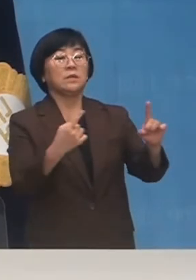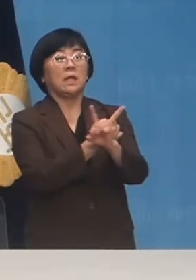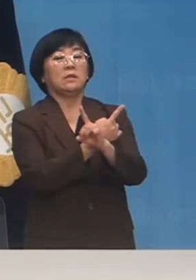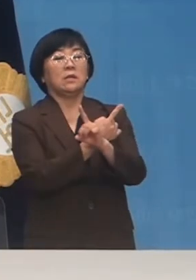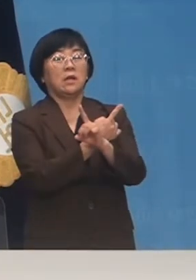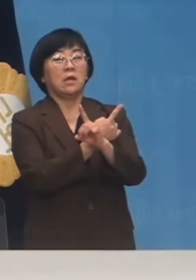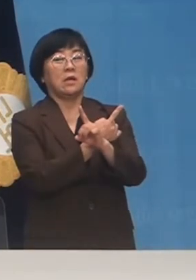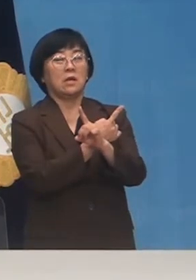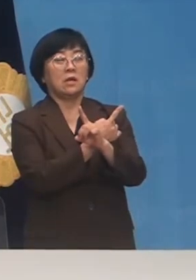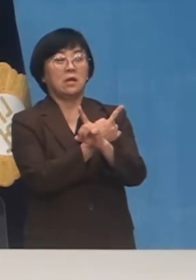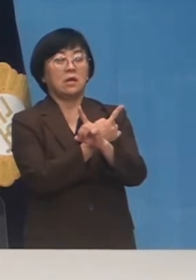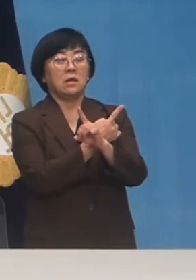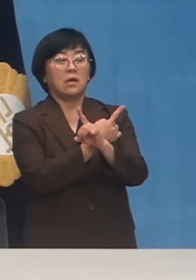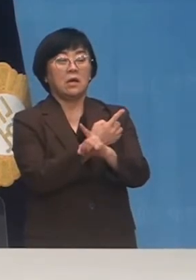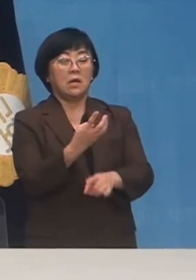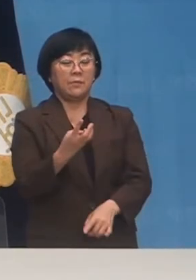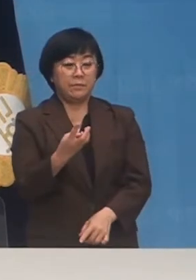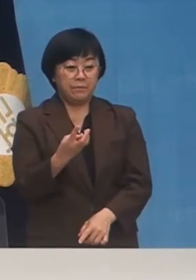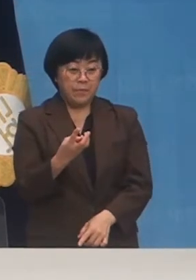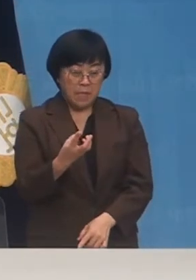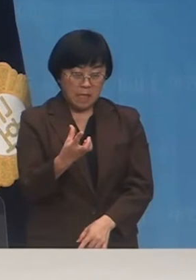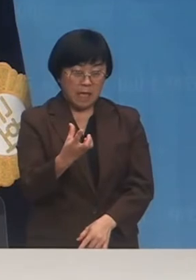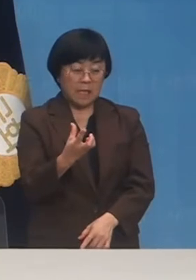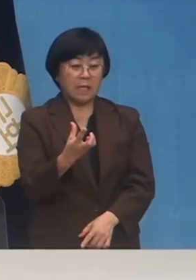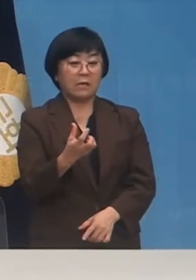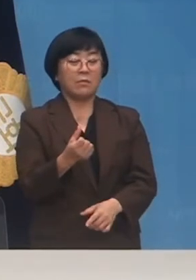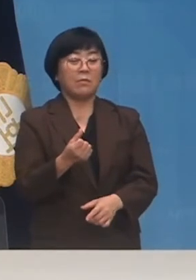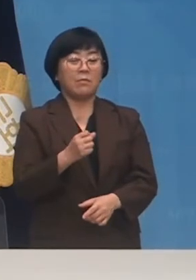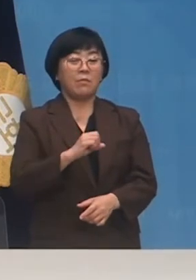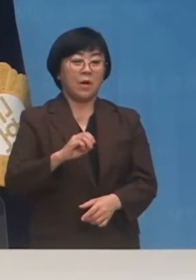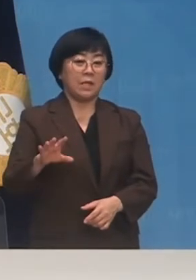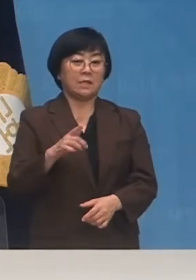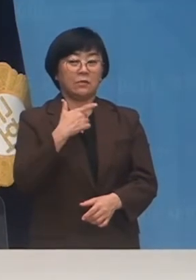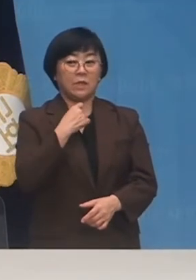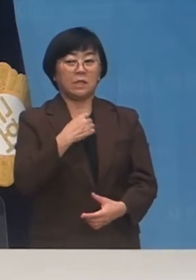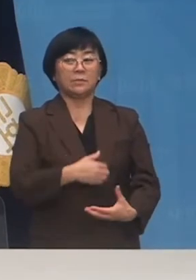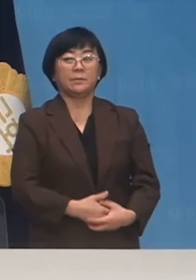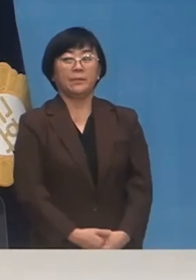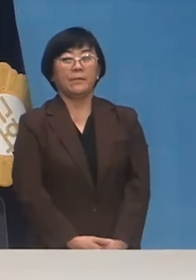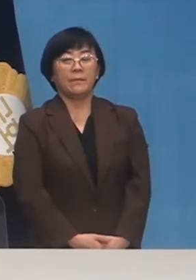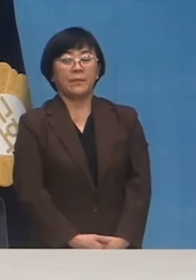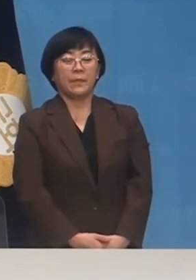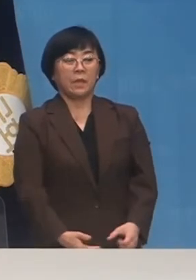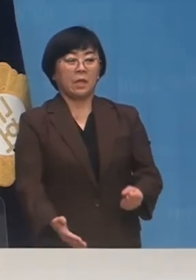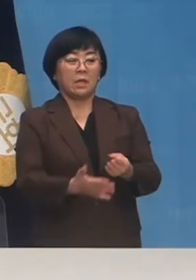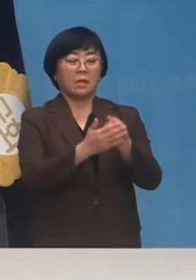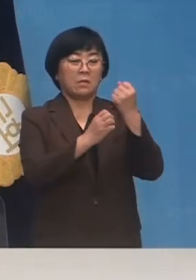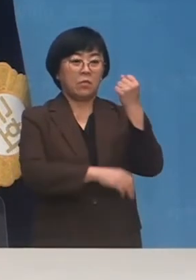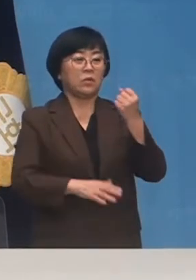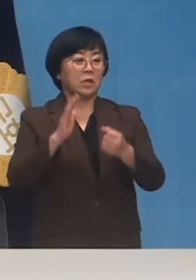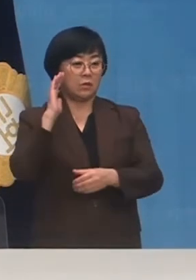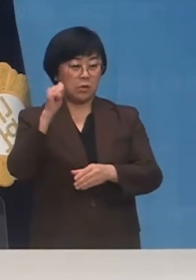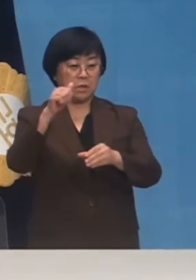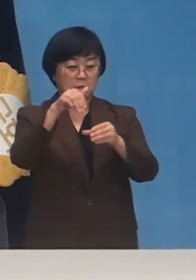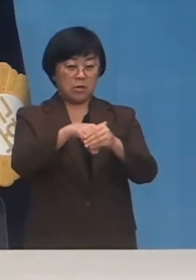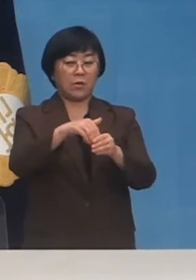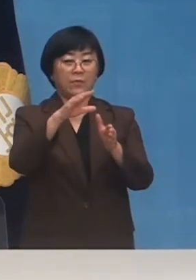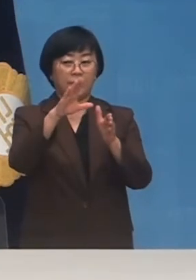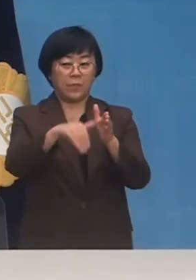정권을 교체하는데 하나의 미랄이 되고자 한다. 여러분들께서 근본 대통령